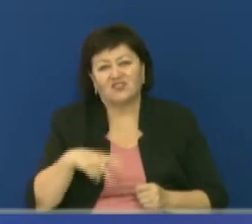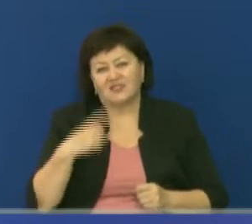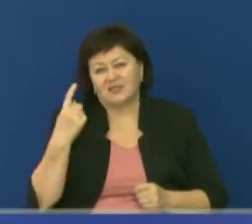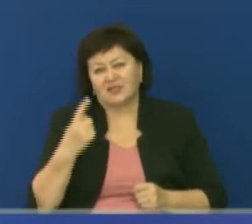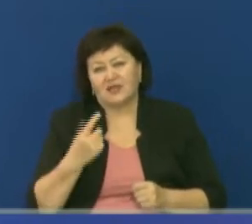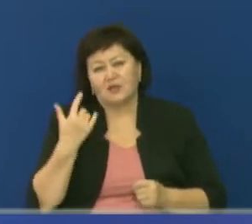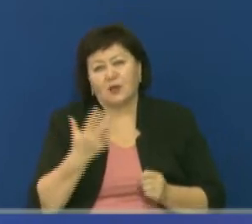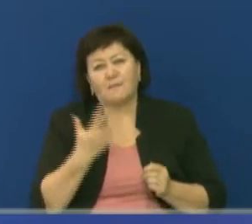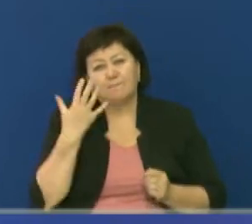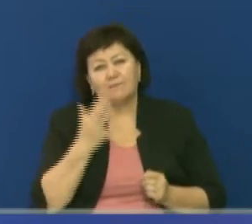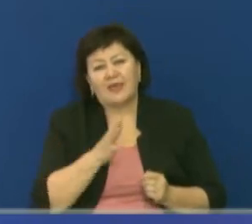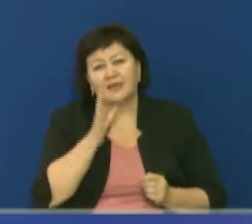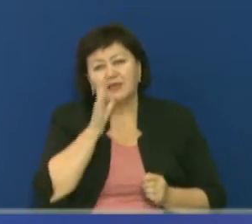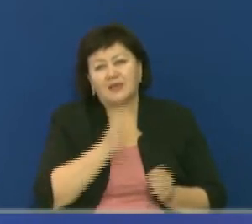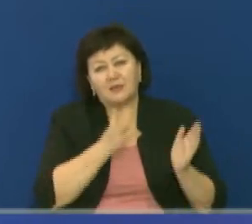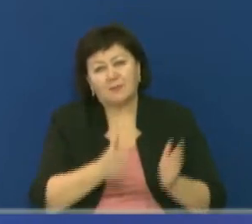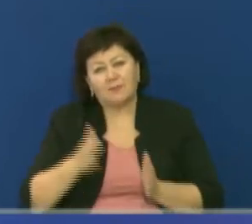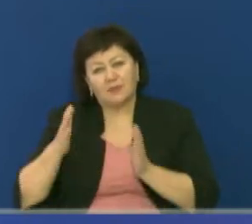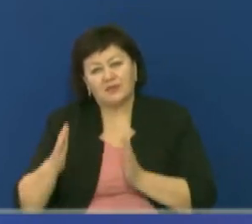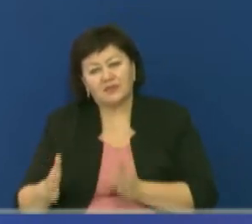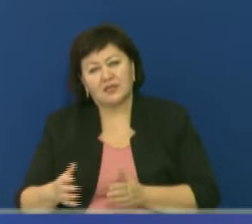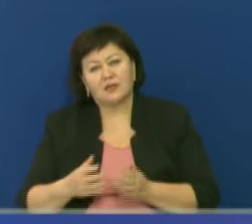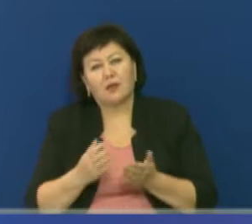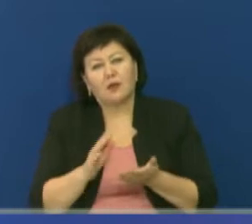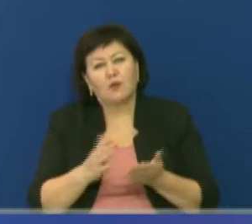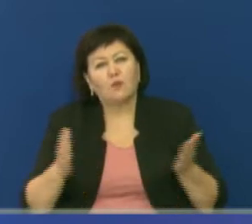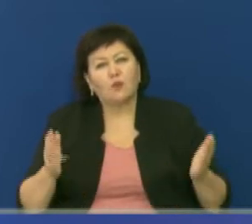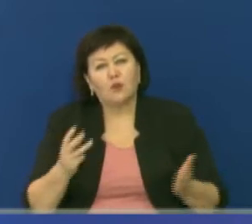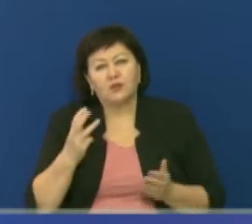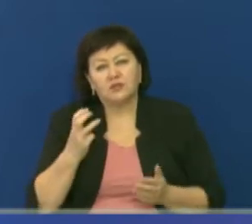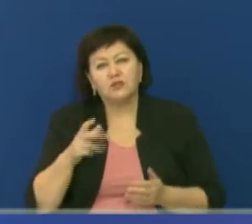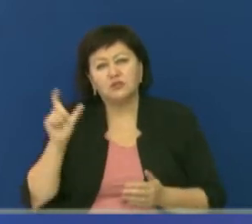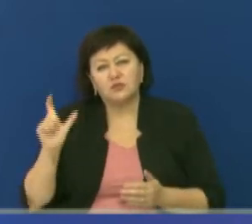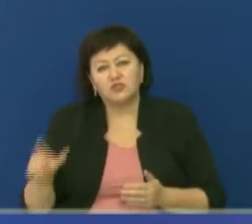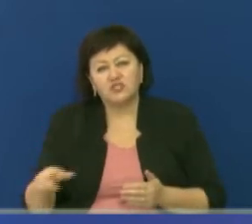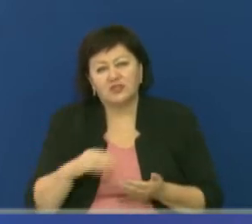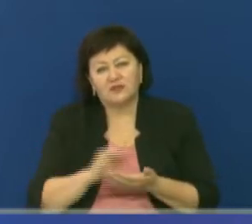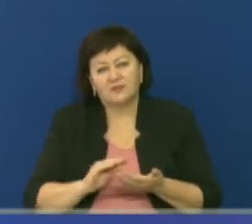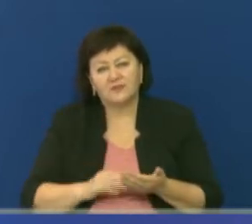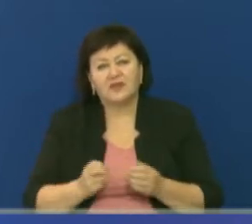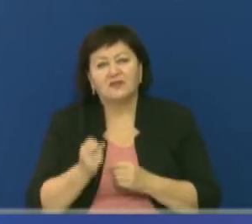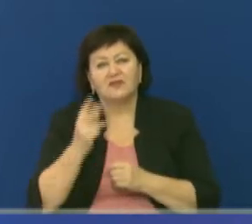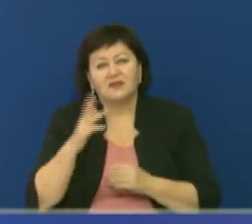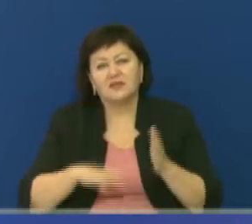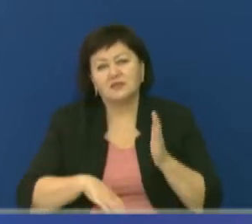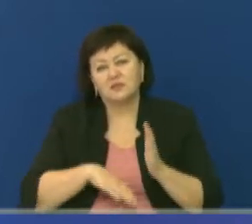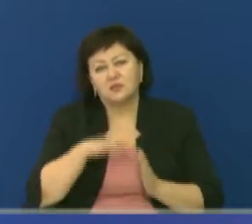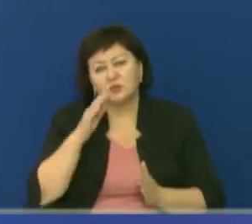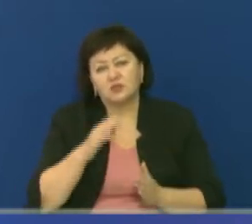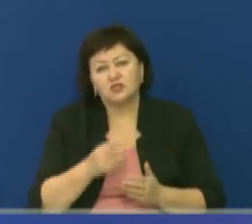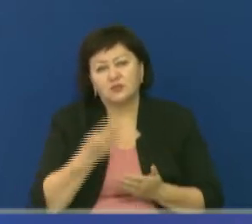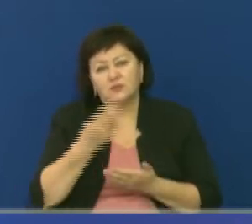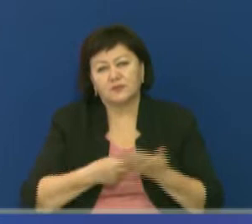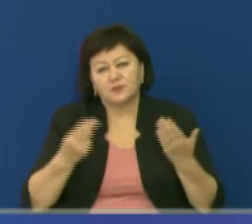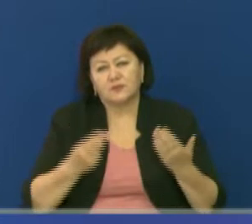проводится 5 лет подряд, в этом году поступило более 300 заявок. Лучшие были награждены в 12 номинациях, в числе победителей